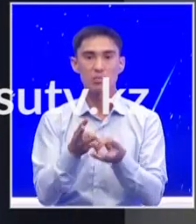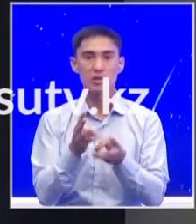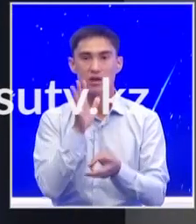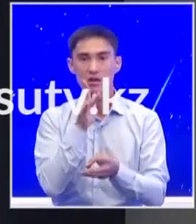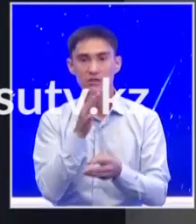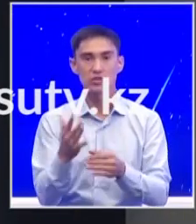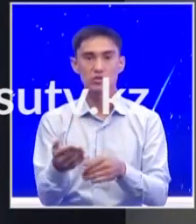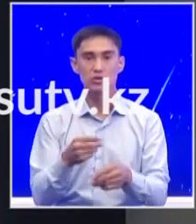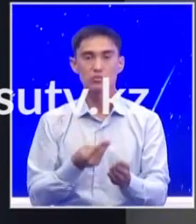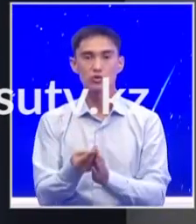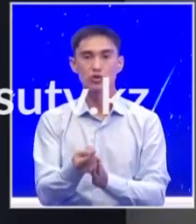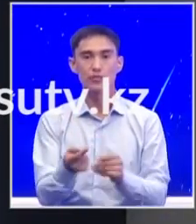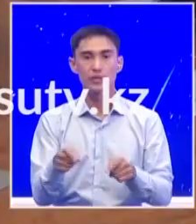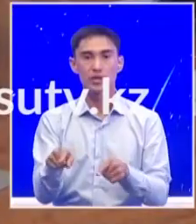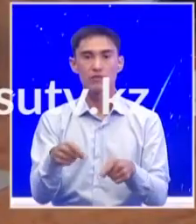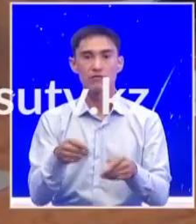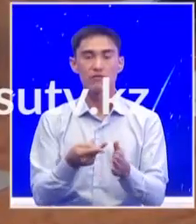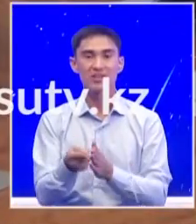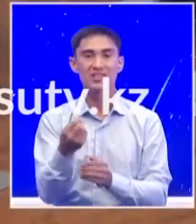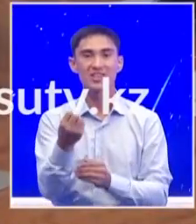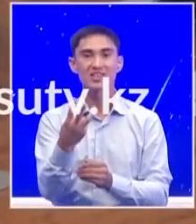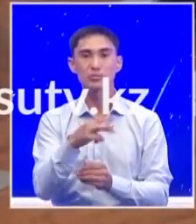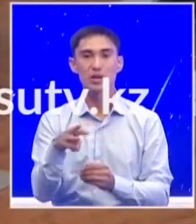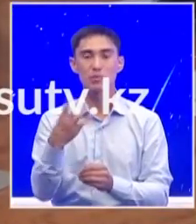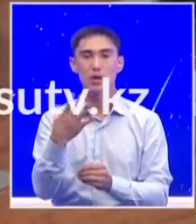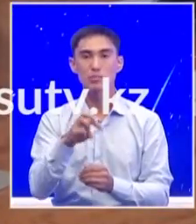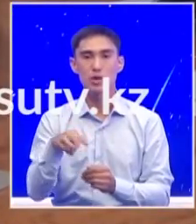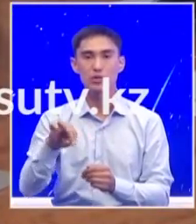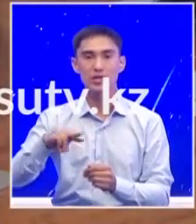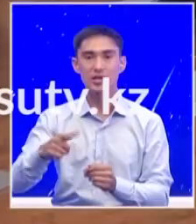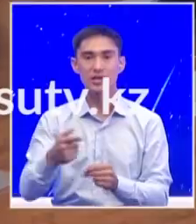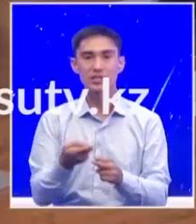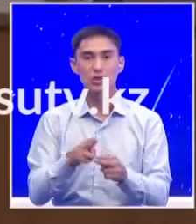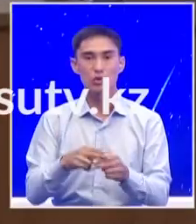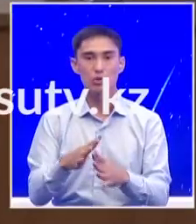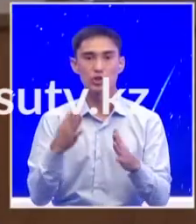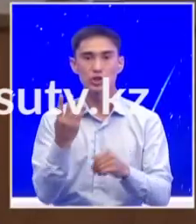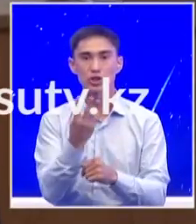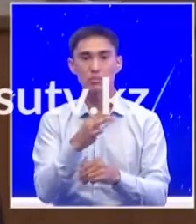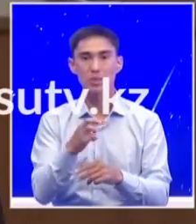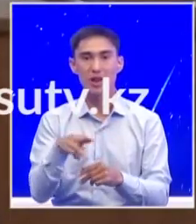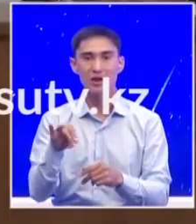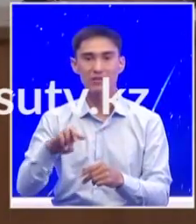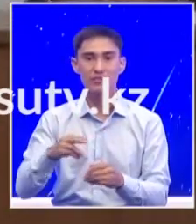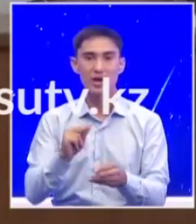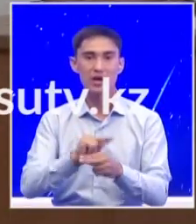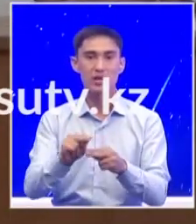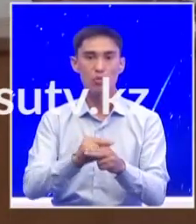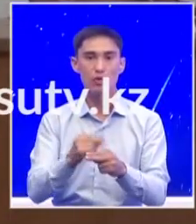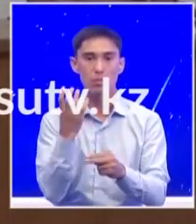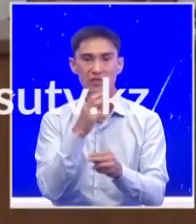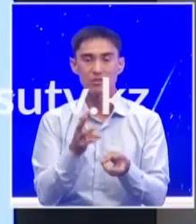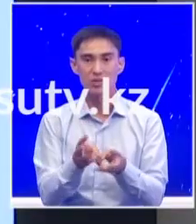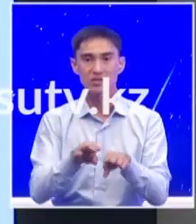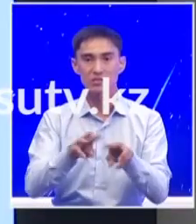из бюджета области выделено почти 13 миллиардов 5 миллионов тенге, из которых более 4 миллиардов на ремонт объектов